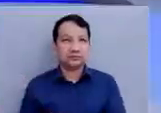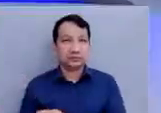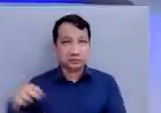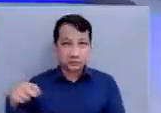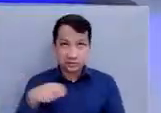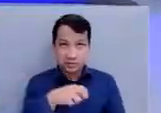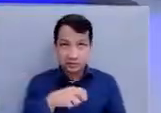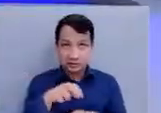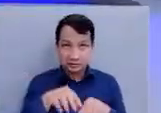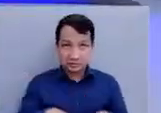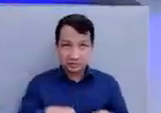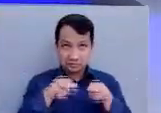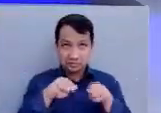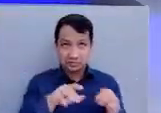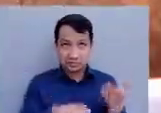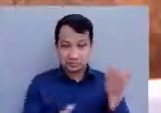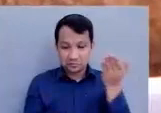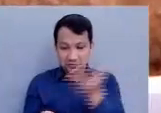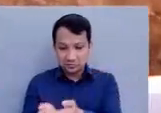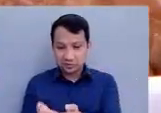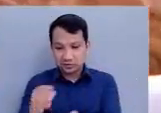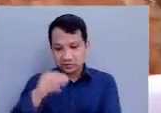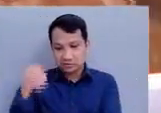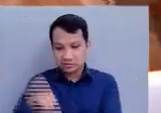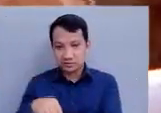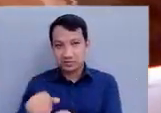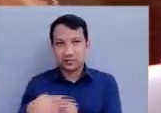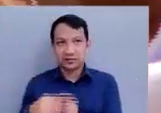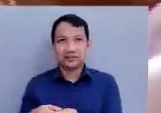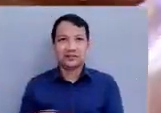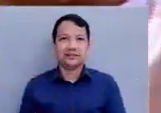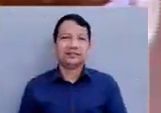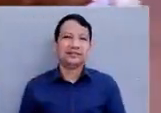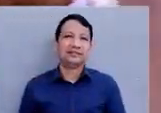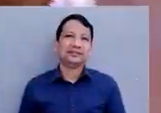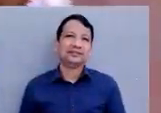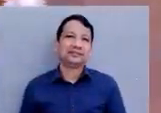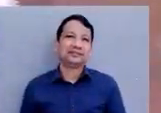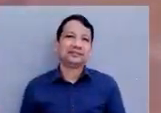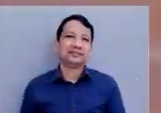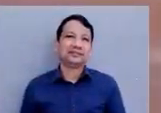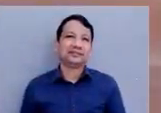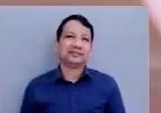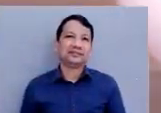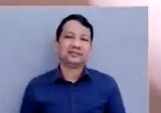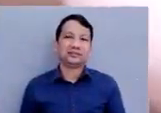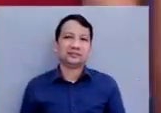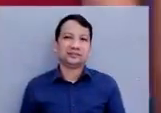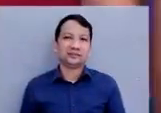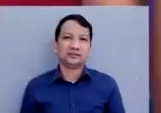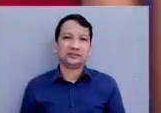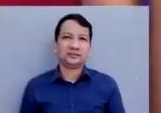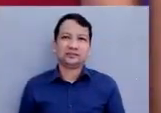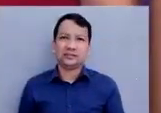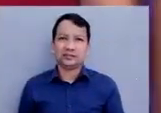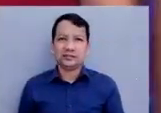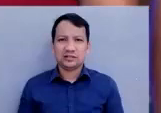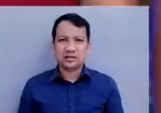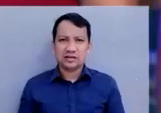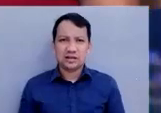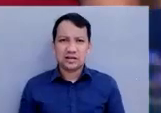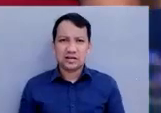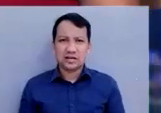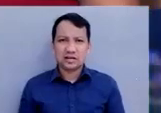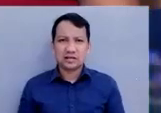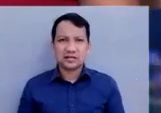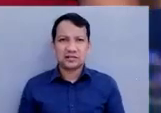from Malabon papunta dito sa mandalu n traffic pa yan pero malutong pa rin Oo si edy Natuwa ako Ano 30 Ilang years na kayo dito sa ano sa